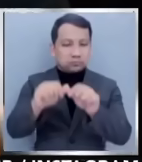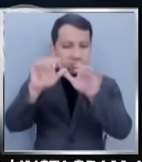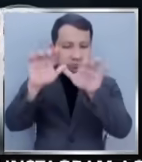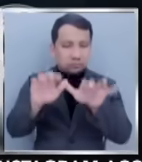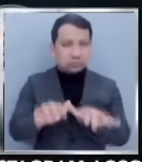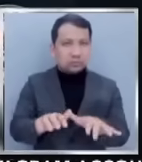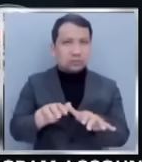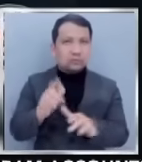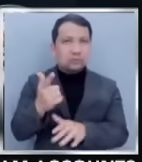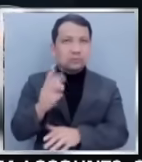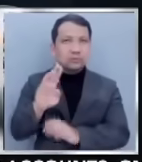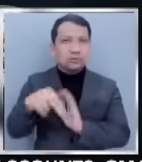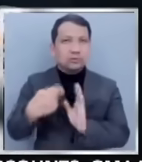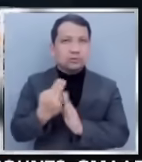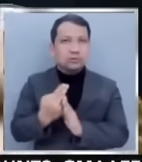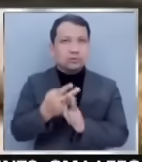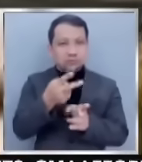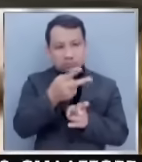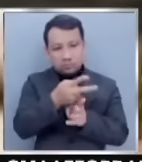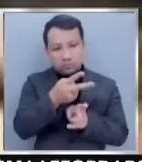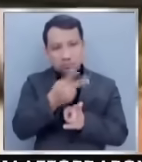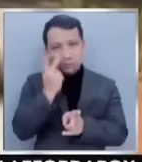hours, magbantay ka na yan.